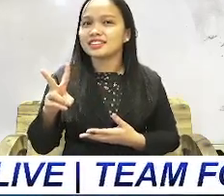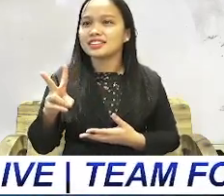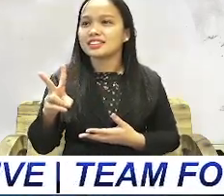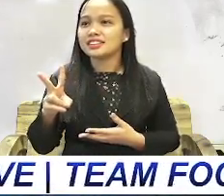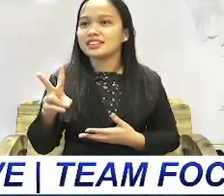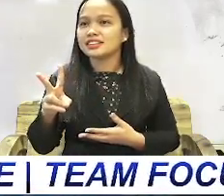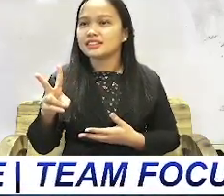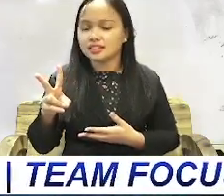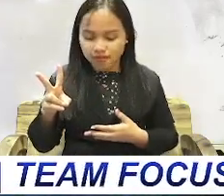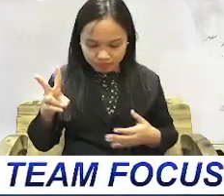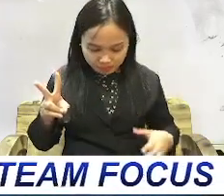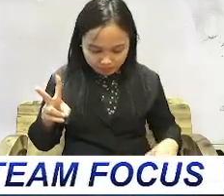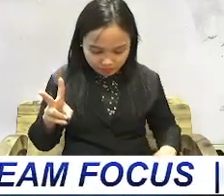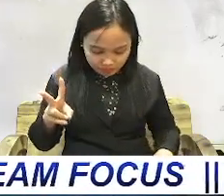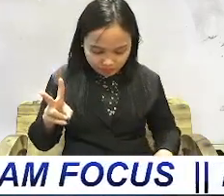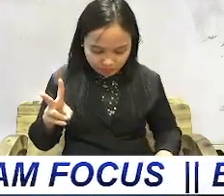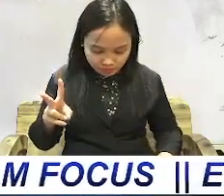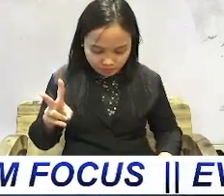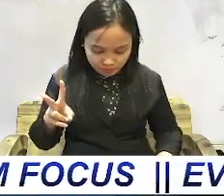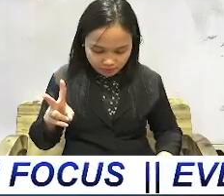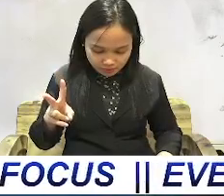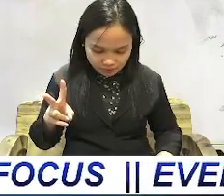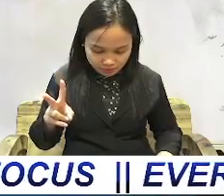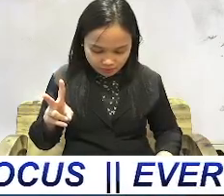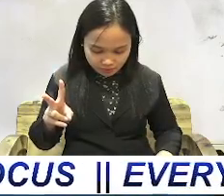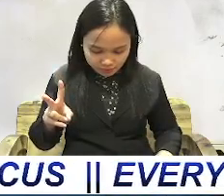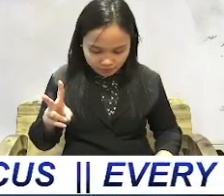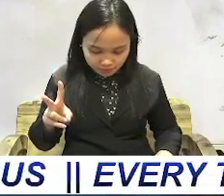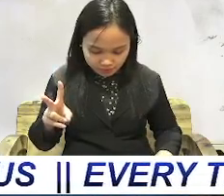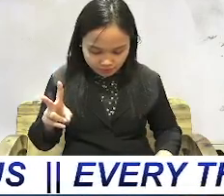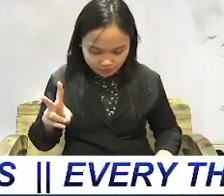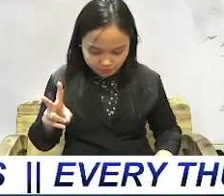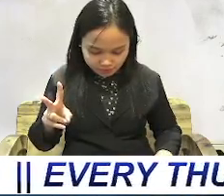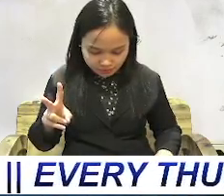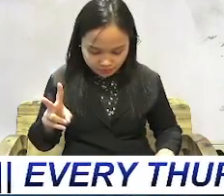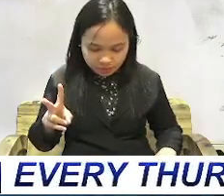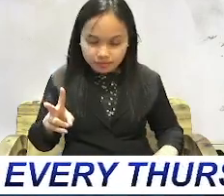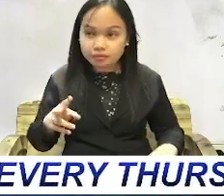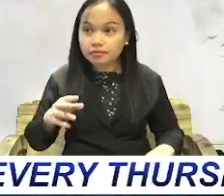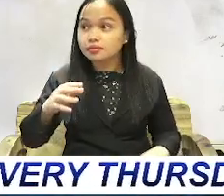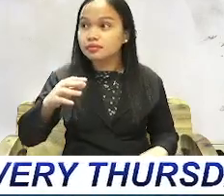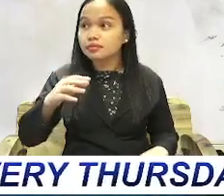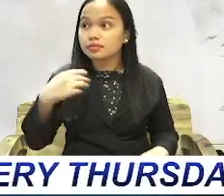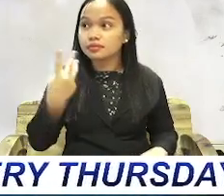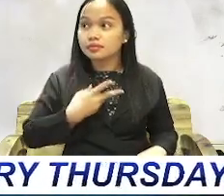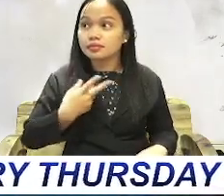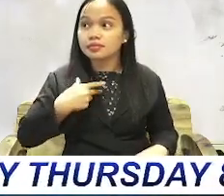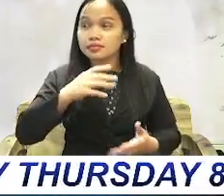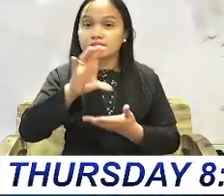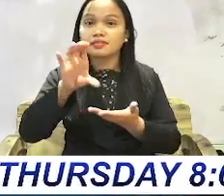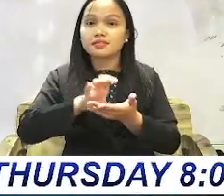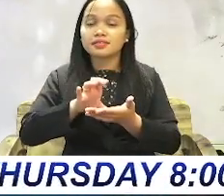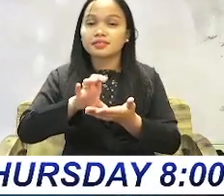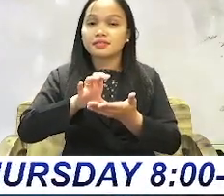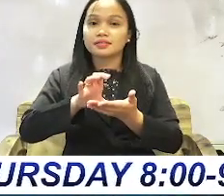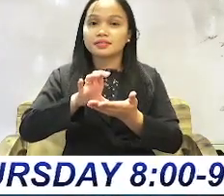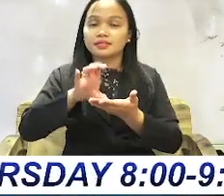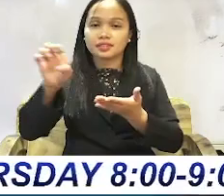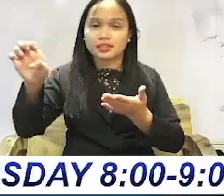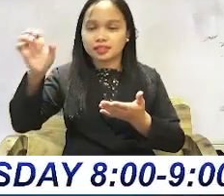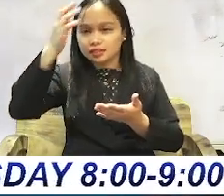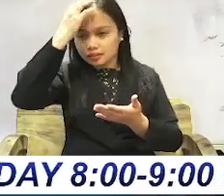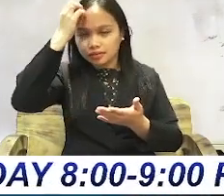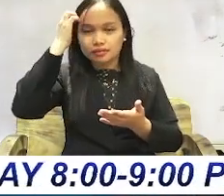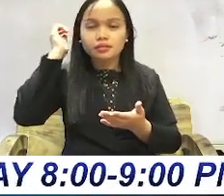palang pangalan sila. Wala sila dyan. Pero may dalawa silang bisita yes, dyan sir. Eh. At ganun din naman ang Central East Station. Meron silang dalawang first-time